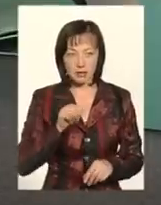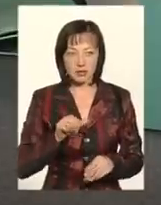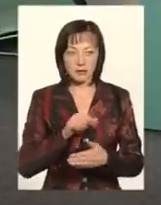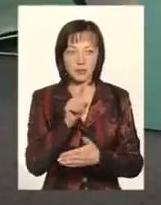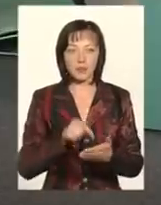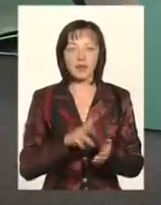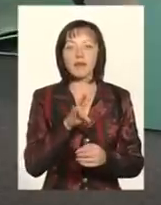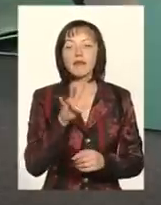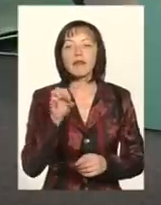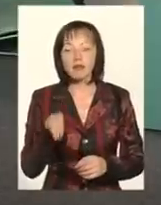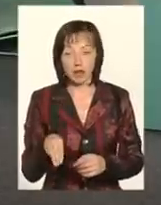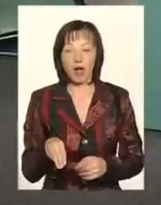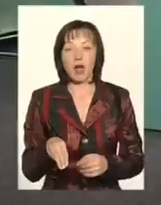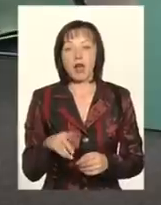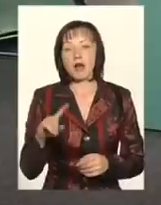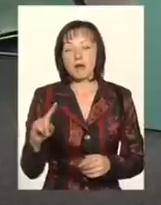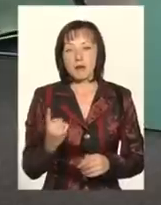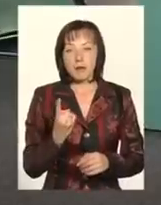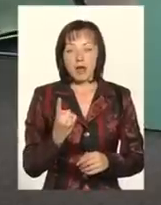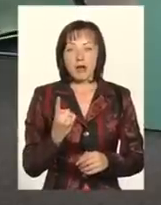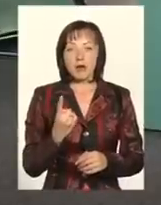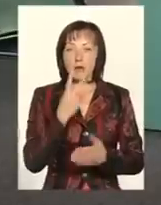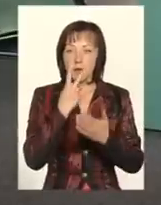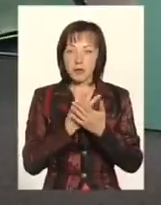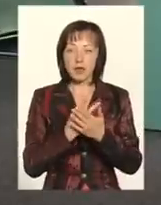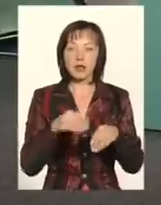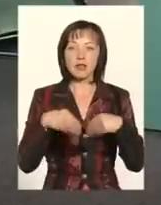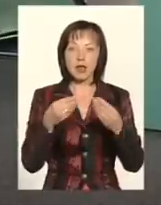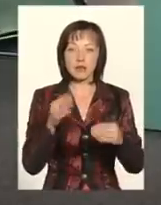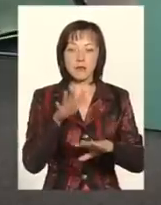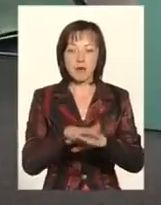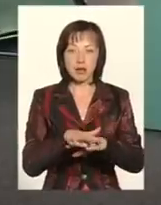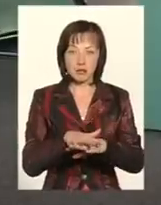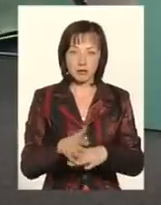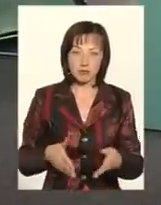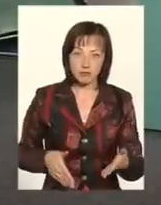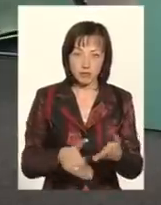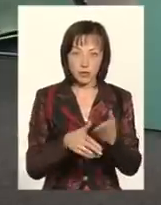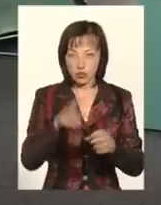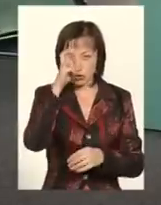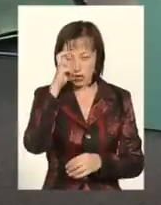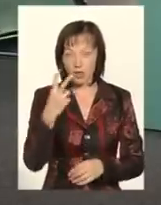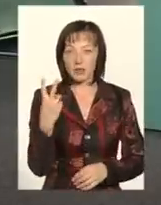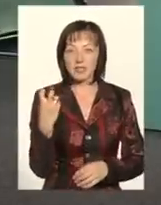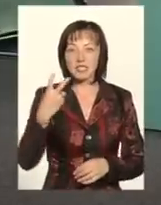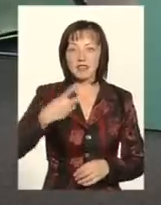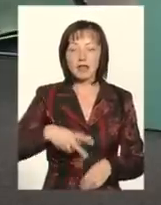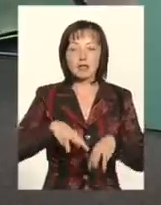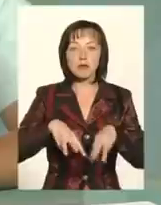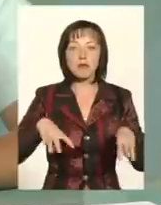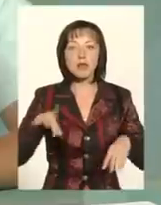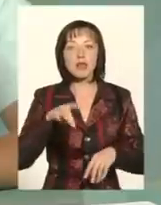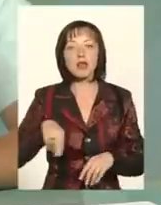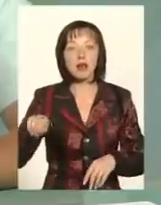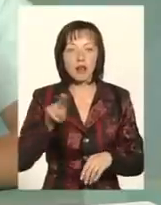думаю что нет во-первых смотрите то что был банком Дан рефинанс 220 млрд в 14-м году половину из которых